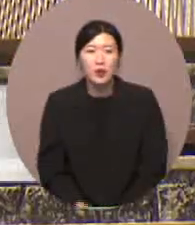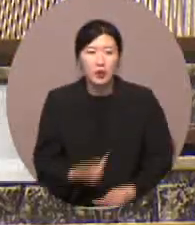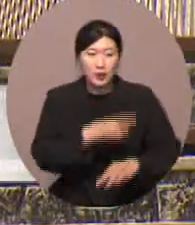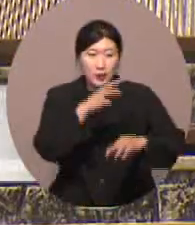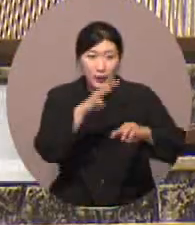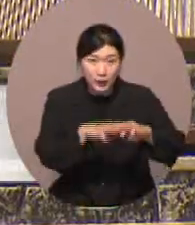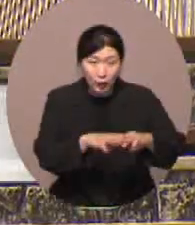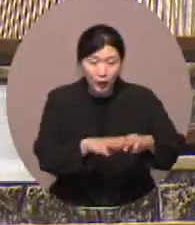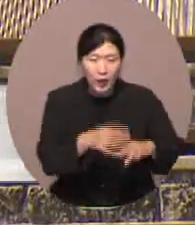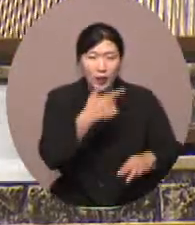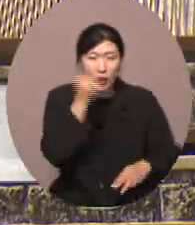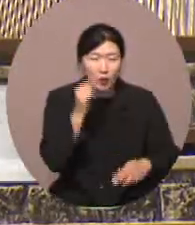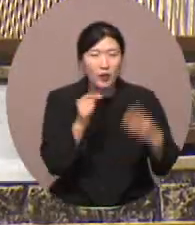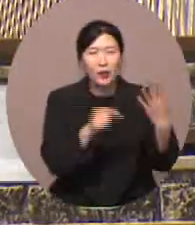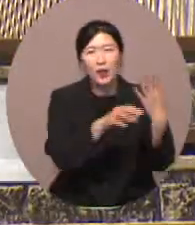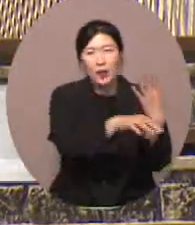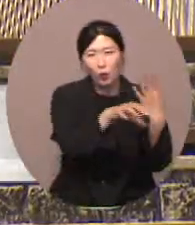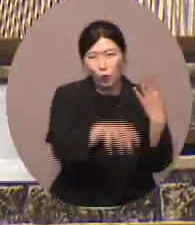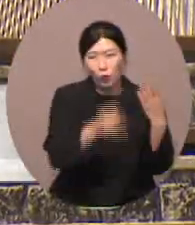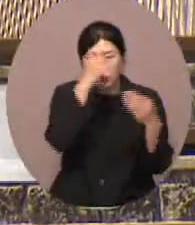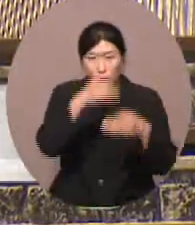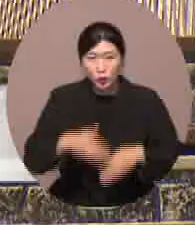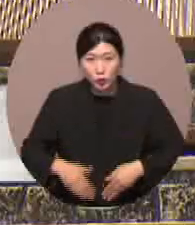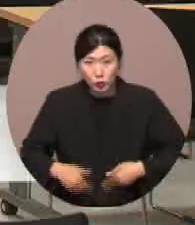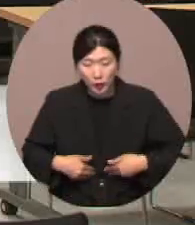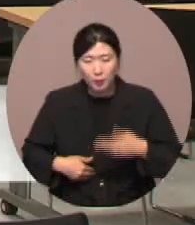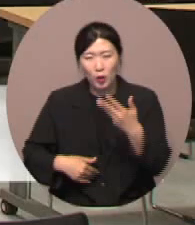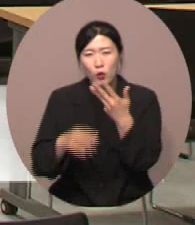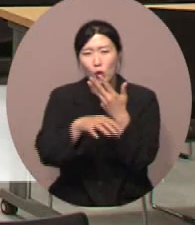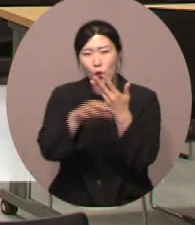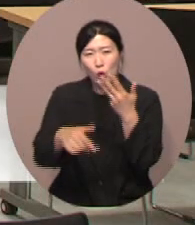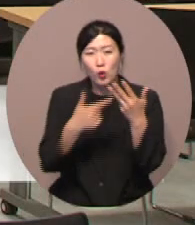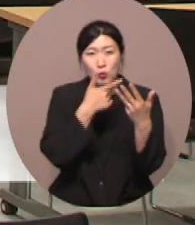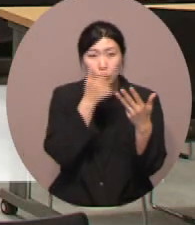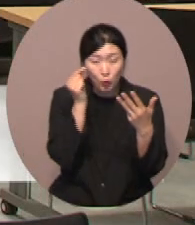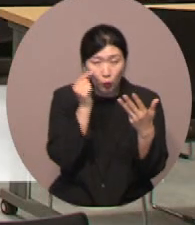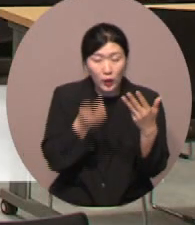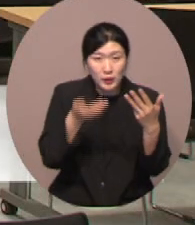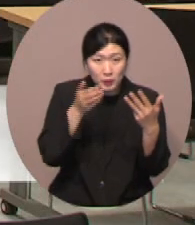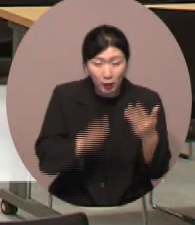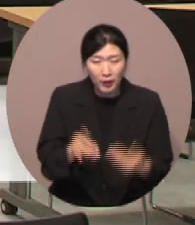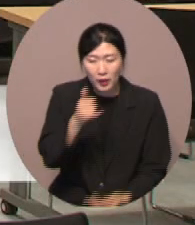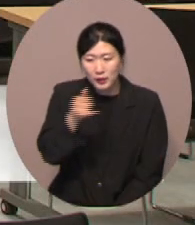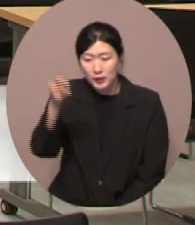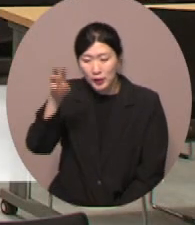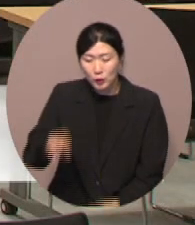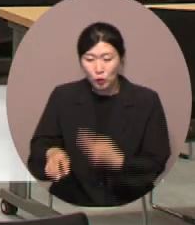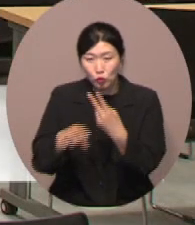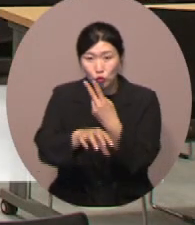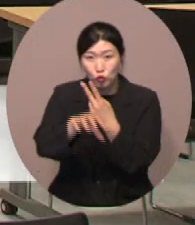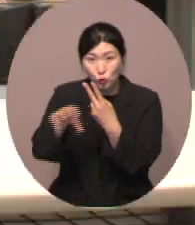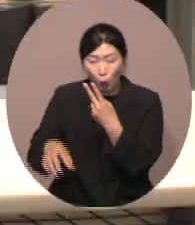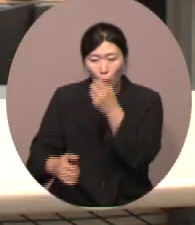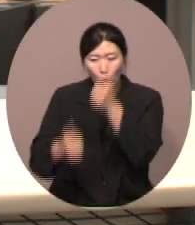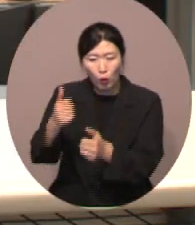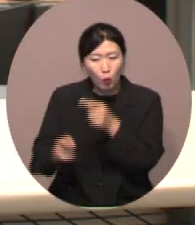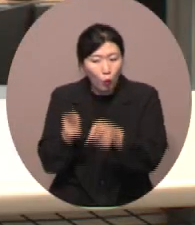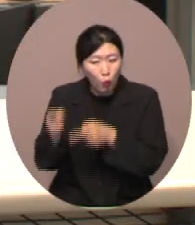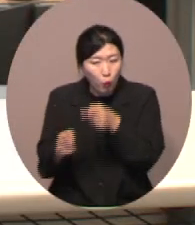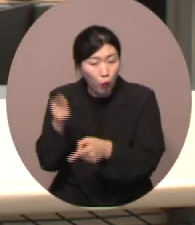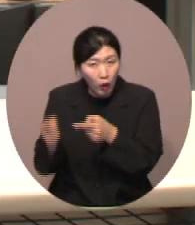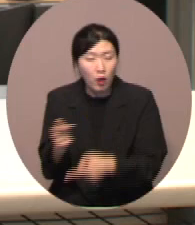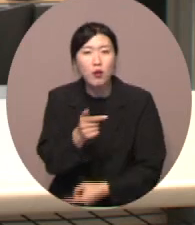대전은 곳 가운데 네곳 충남은 15곳 가운데 여덟 곳이 사실상 미달이 세종은 대학 두곳 모두